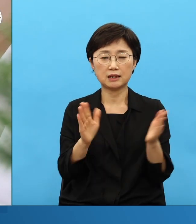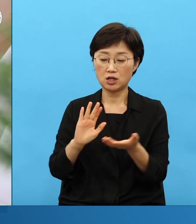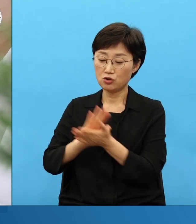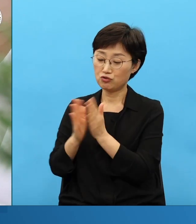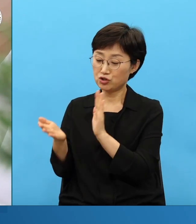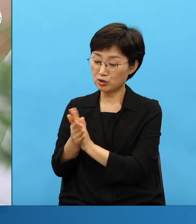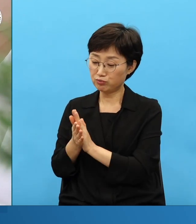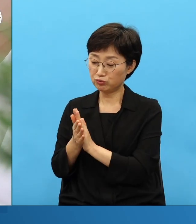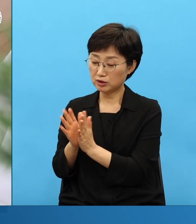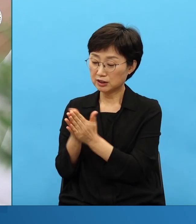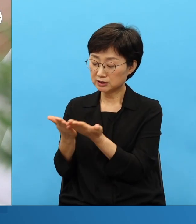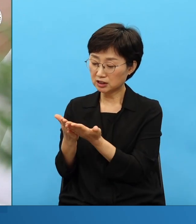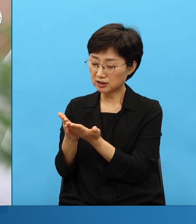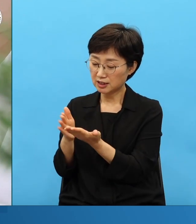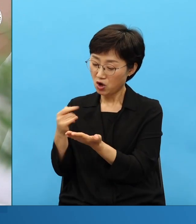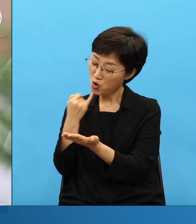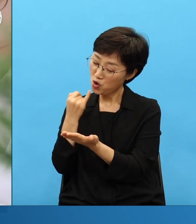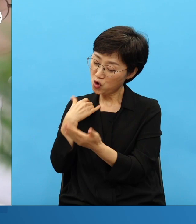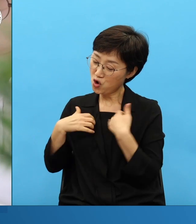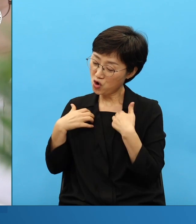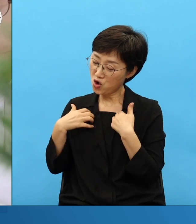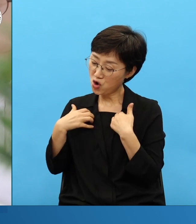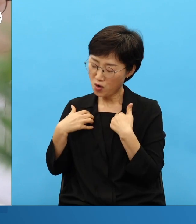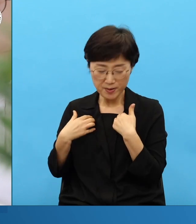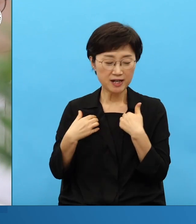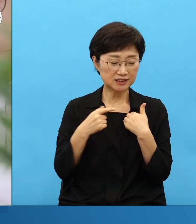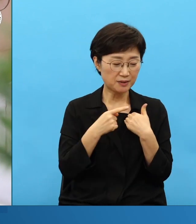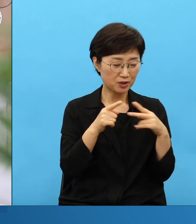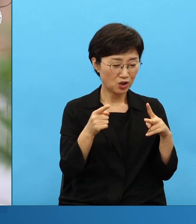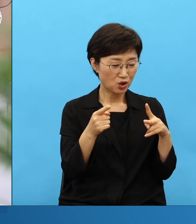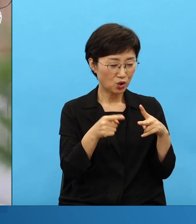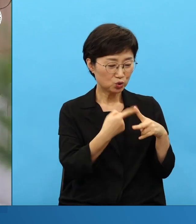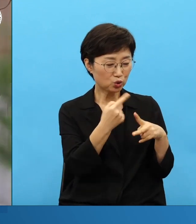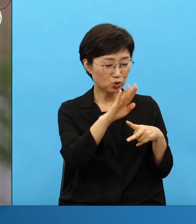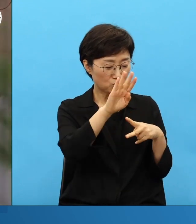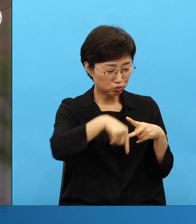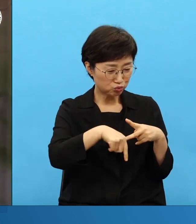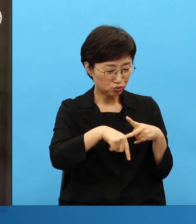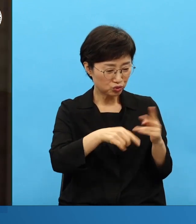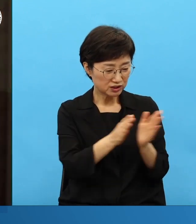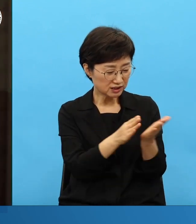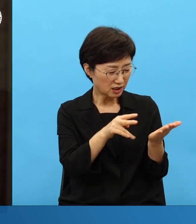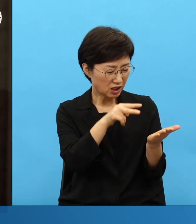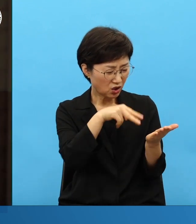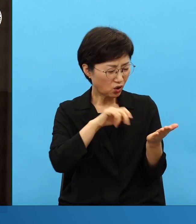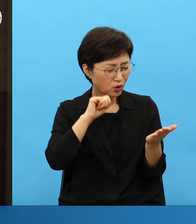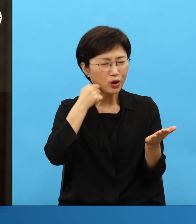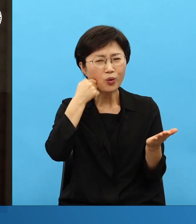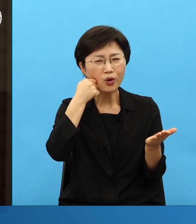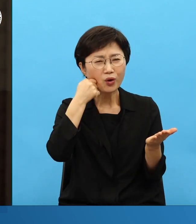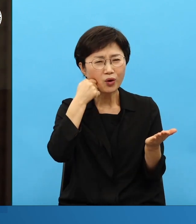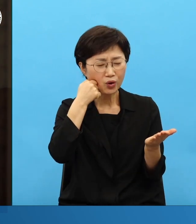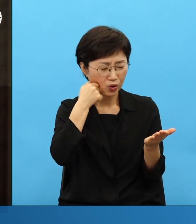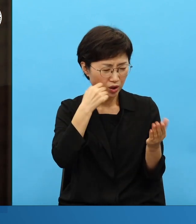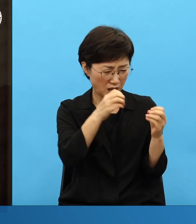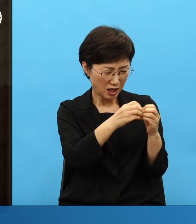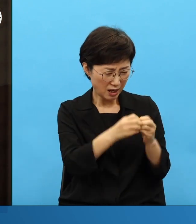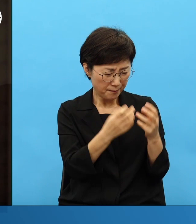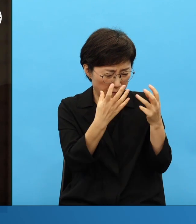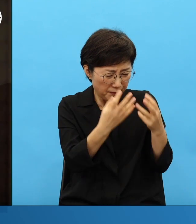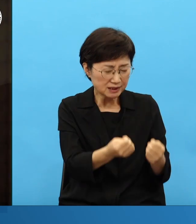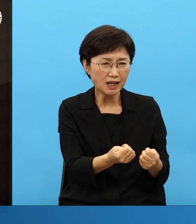초등부 기도수첩을 시작해보니 너무 어려웠다. 본문 말씀도 너무 길었고 오늘의